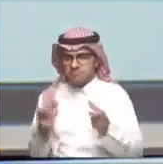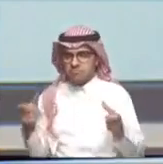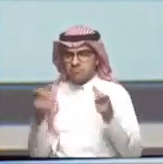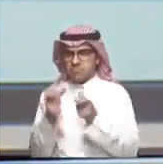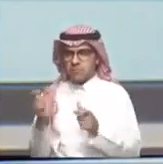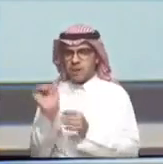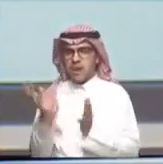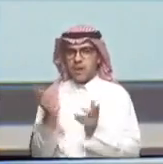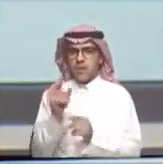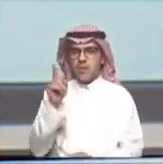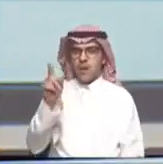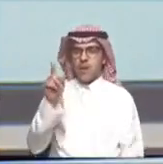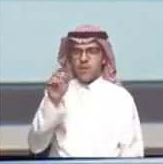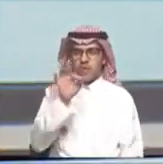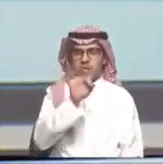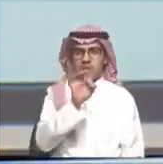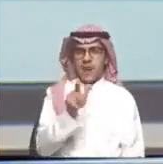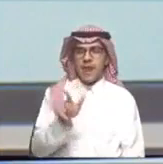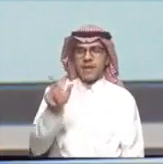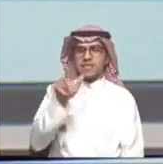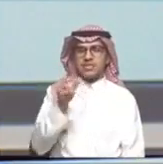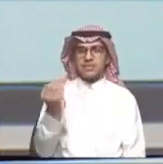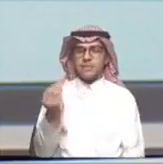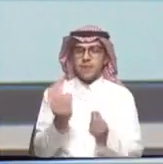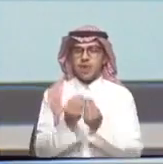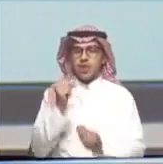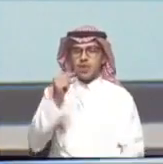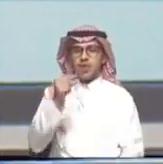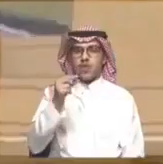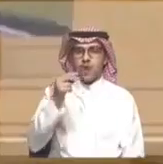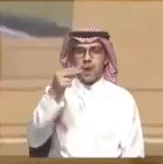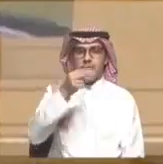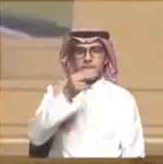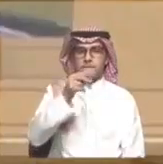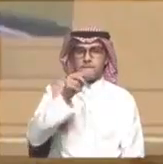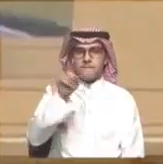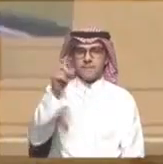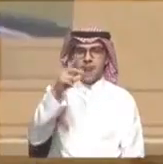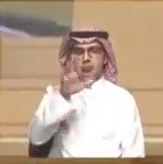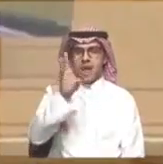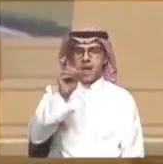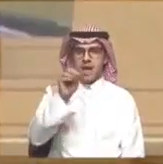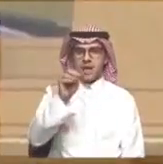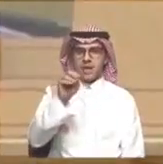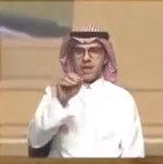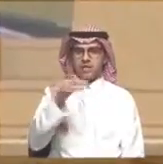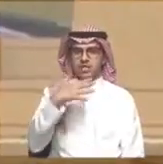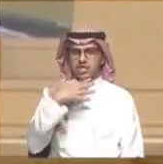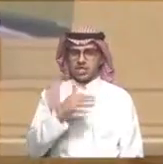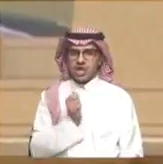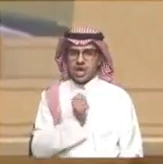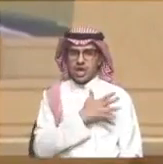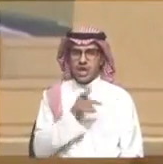الثانية للدورة السابعة برئاسة معالي رئيس المجلس الشيخ الدكتور عبد الله آل الشيخ، وبحضور معالي وزير الاتصالات